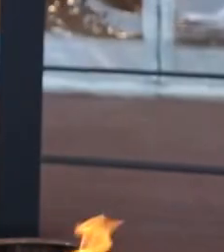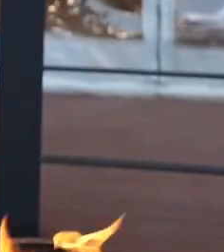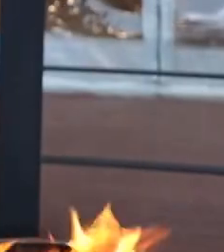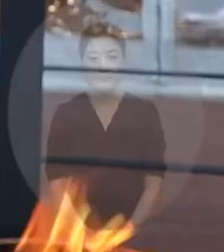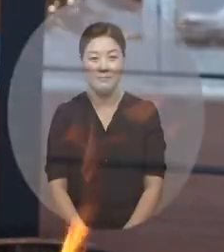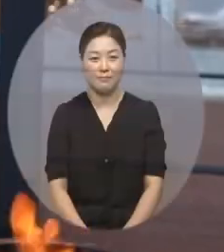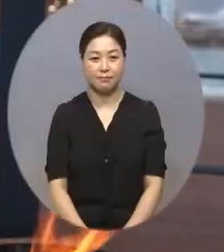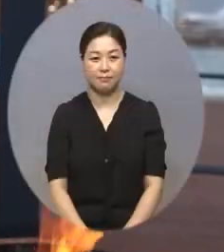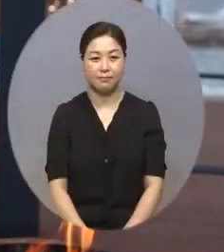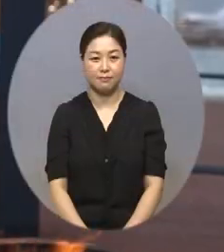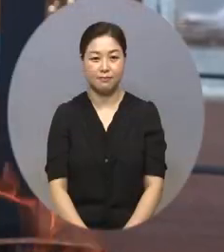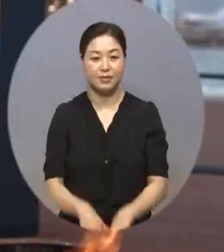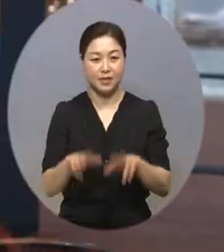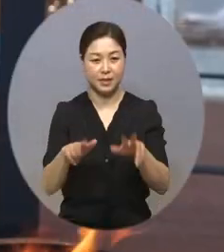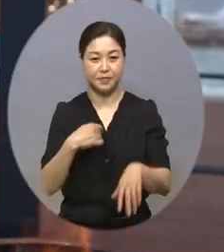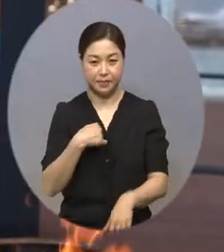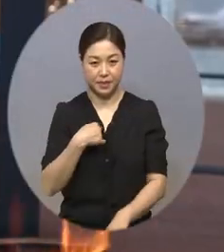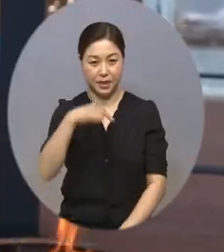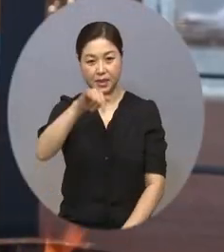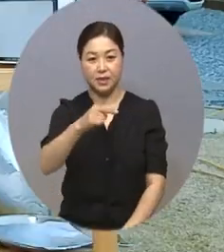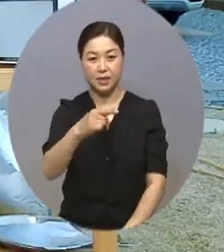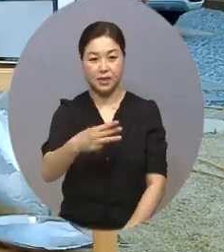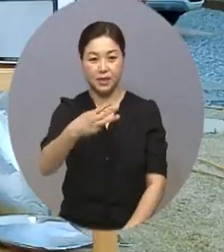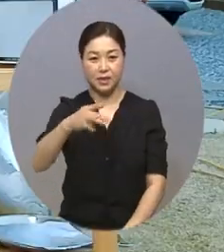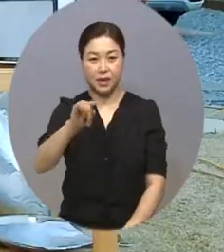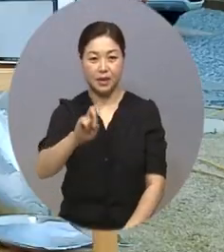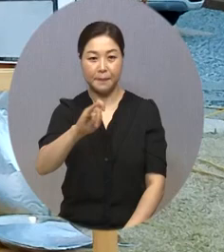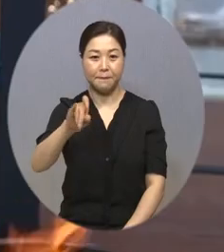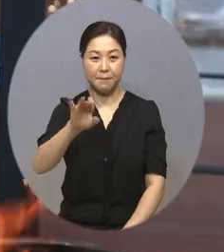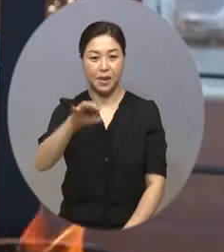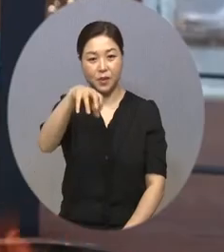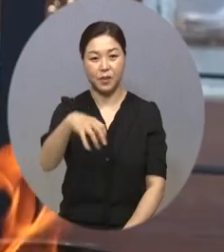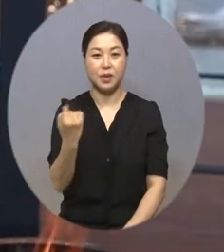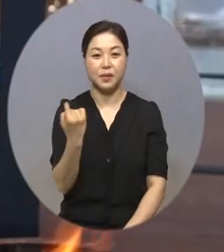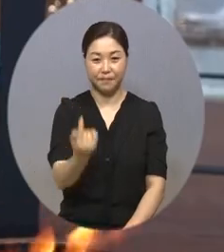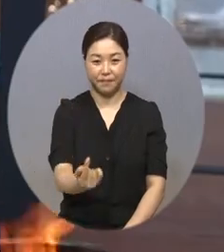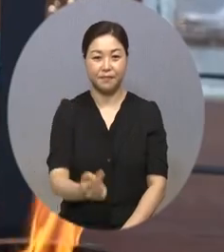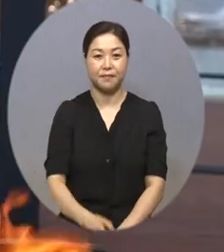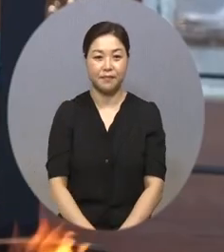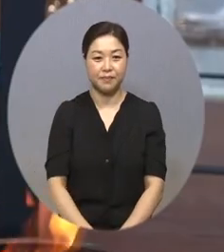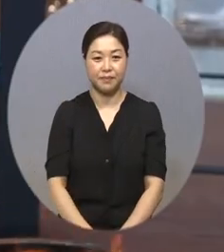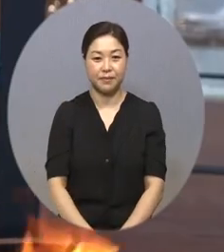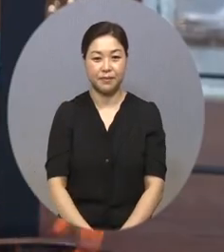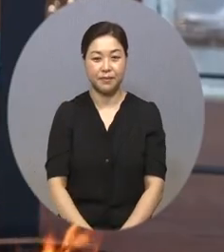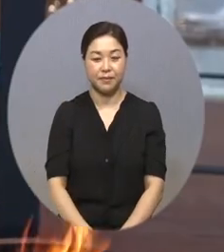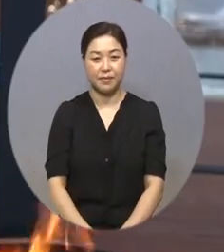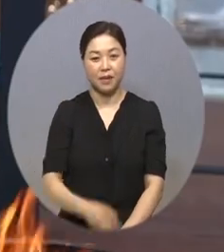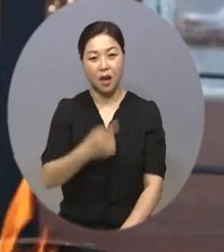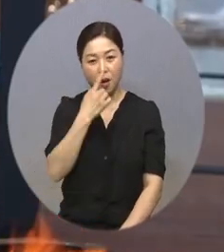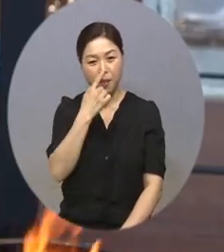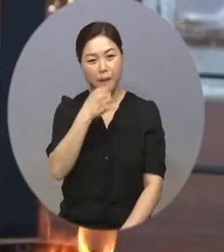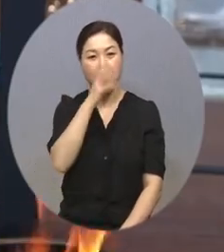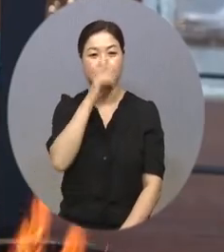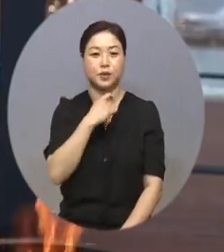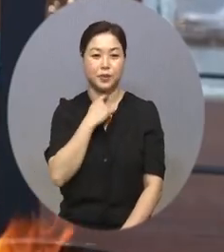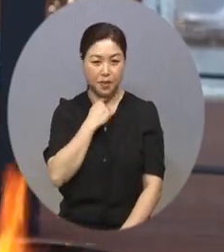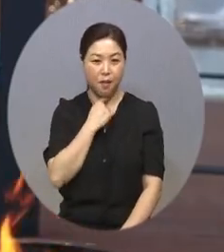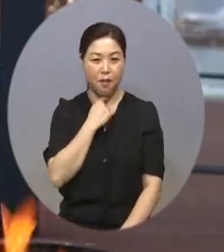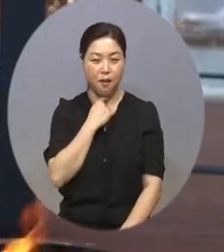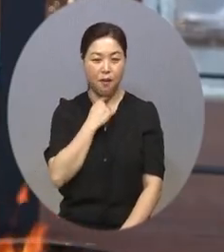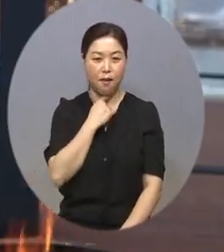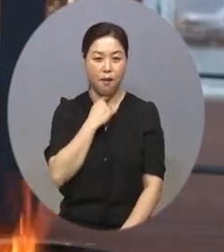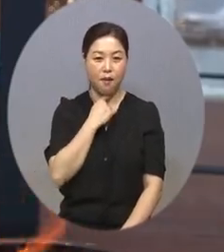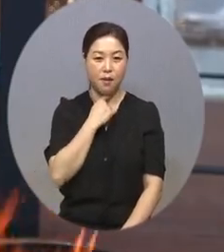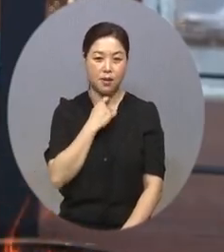쇼 여러분 제가 지금 뱀띠 해 왔습니다 뭐 일단 컵 일을 되게 먹어 싶어 없이 5 이렇게